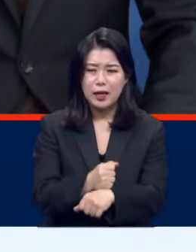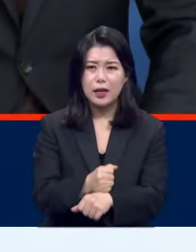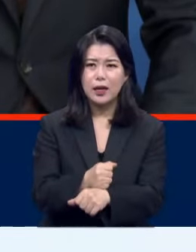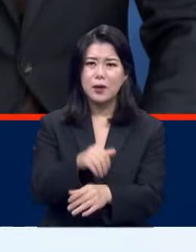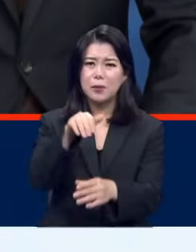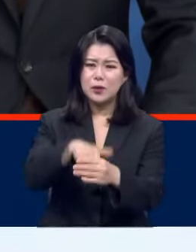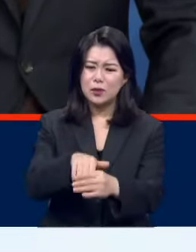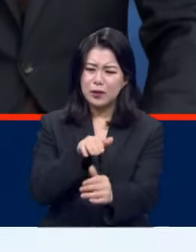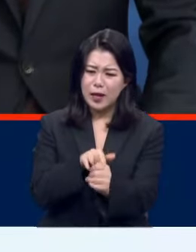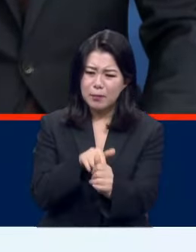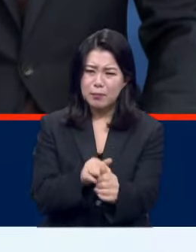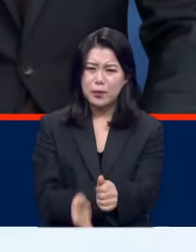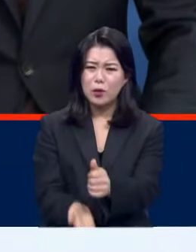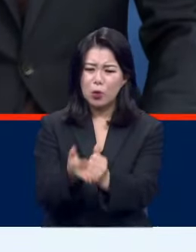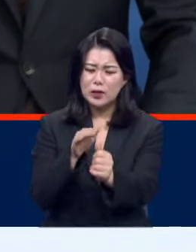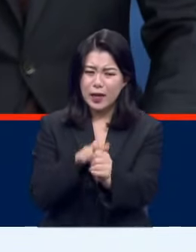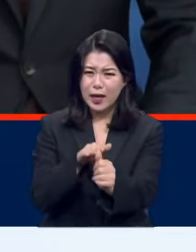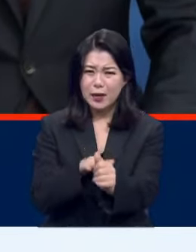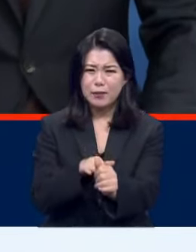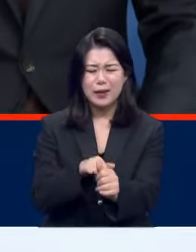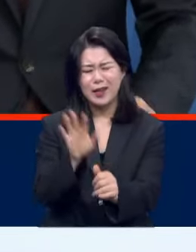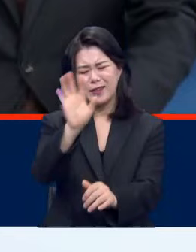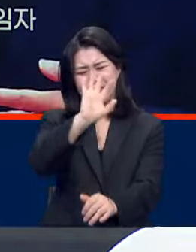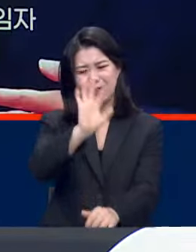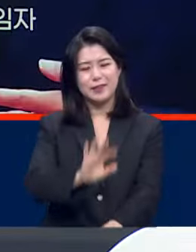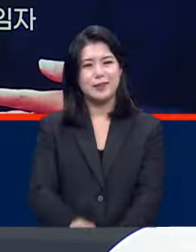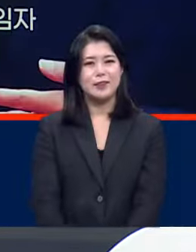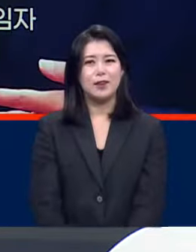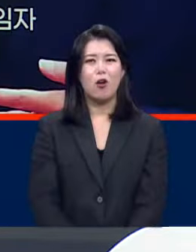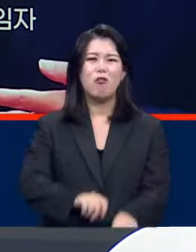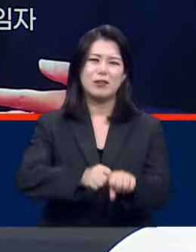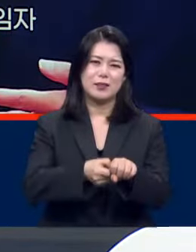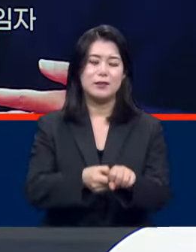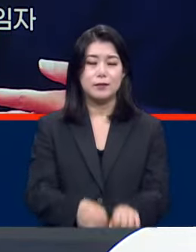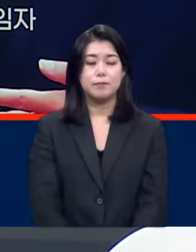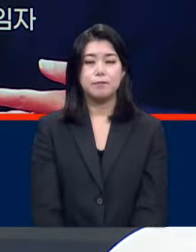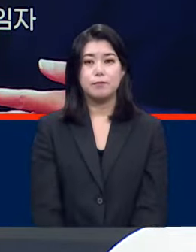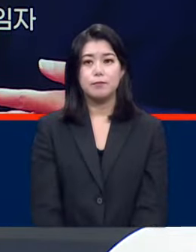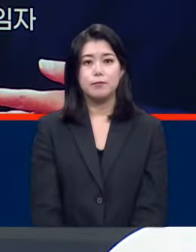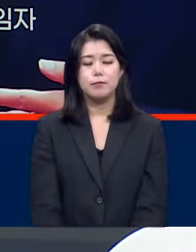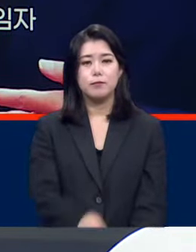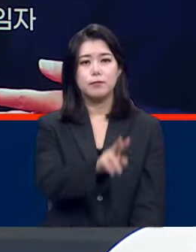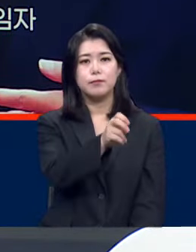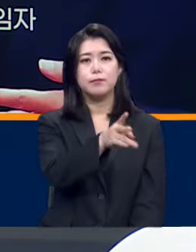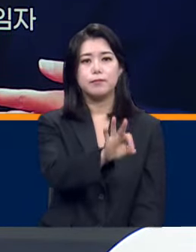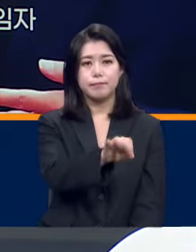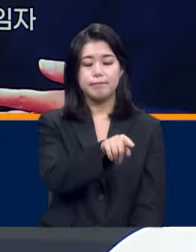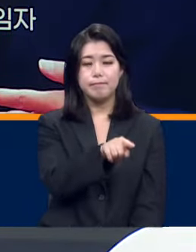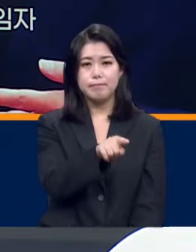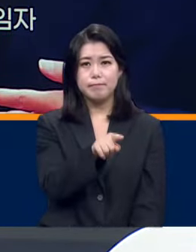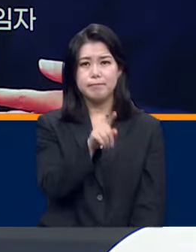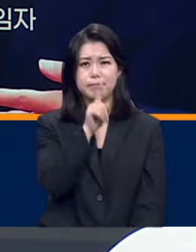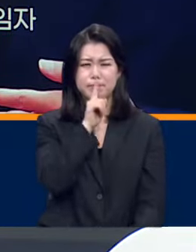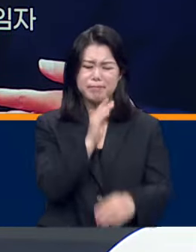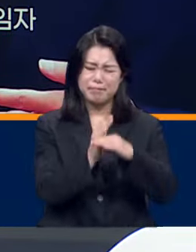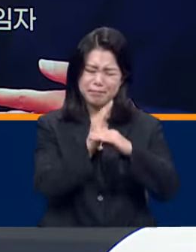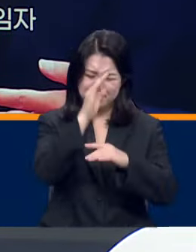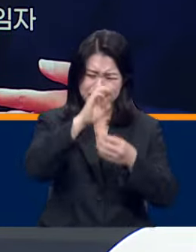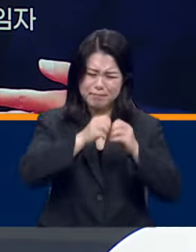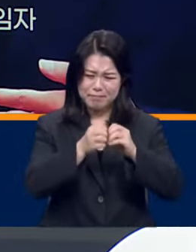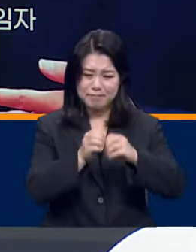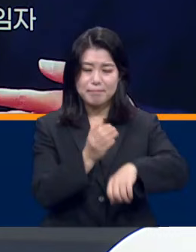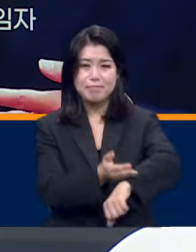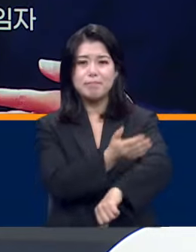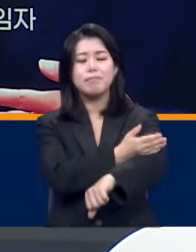보기엔 너무나 억측이다 보여집니다네 그 지금 계속 말씀하시는게 명태 씨의 얘기가 됐는데 이게 뭐